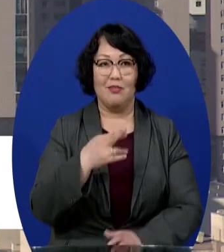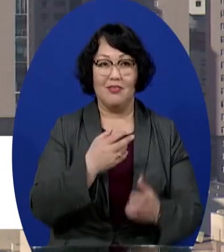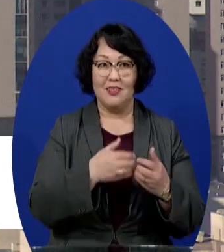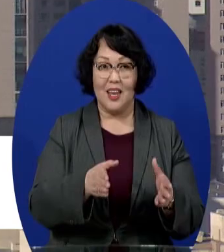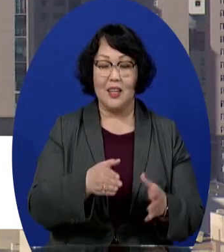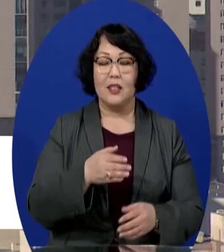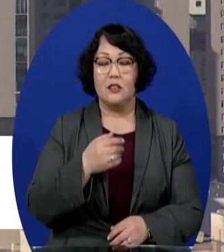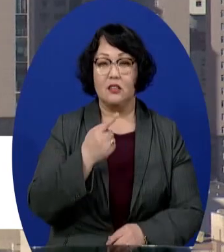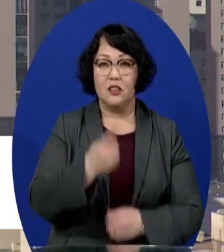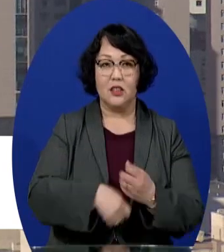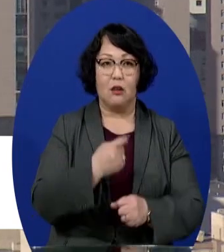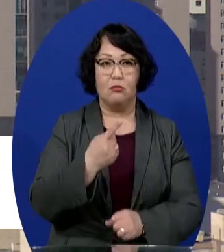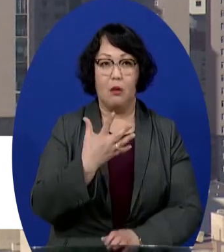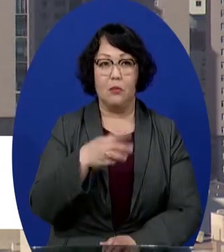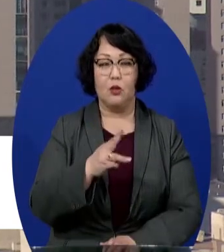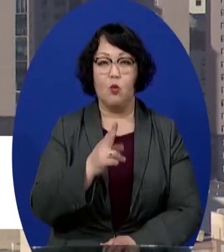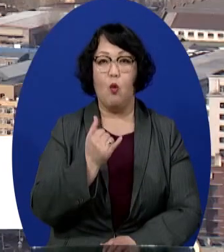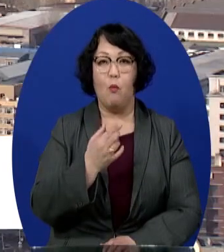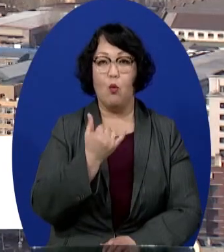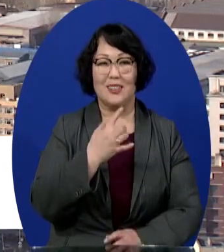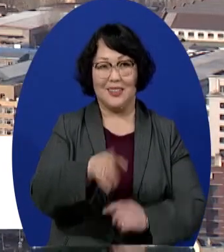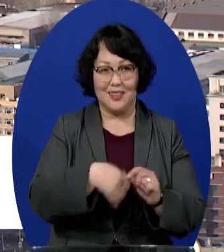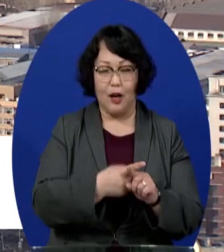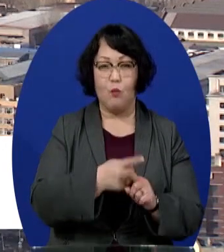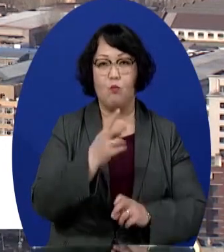жилд 15 сая метр куб ус дахин боловсруулах хүчин